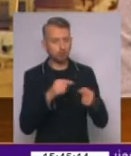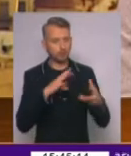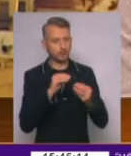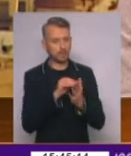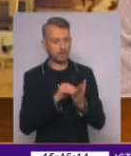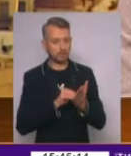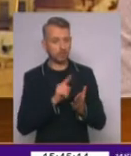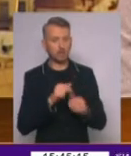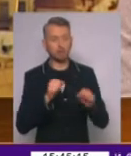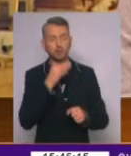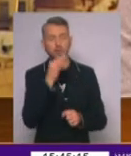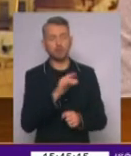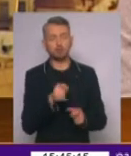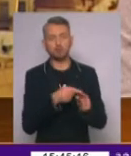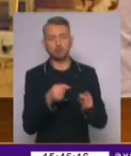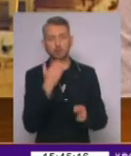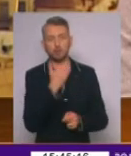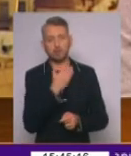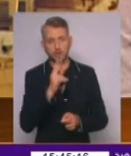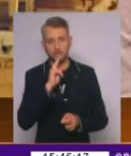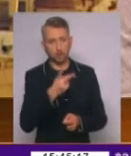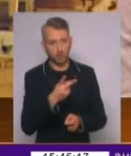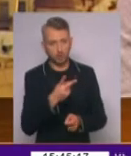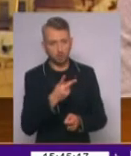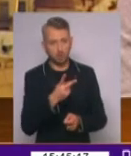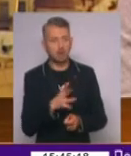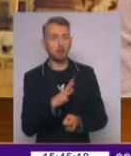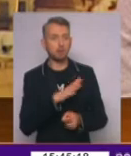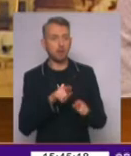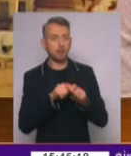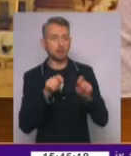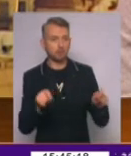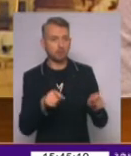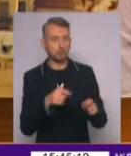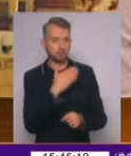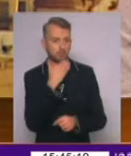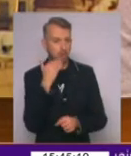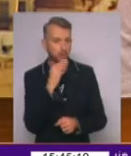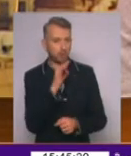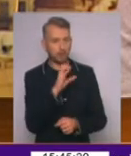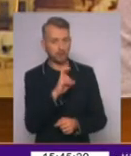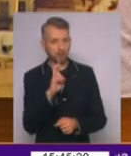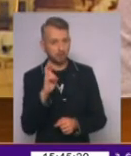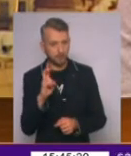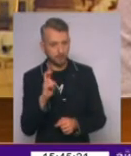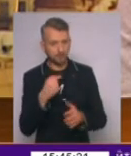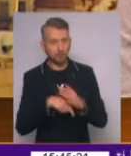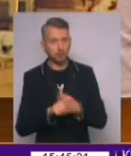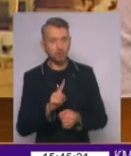статистику, але можу сказати, що впродовж останніх 2 років було створено чимало ОСББ,